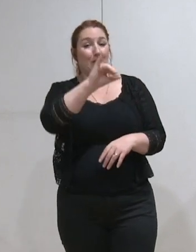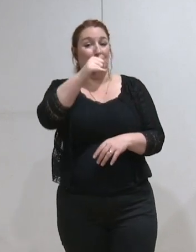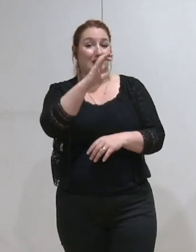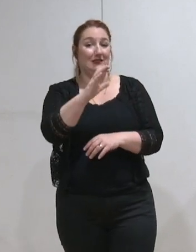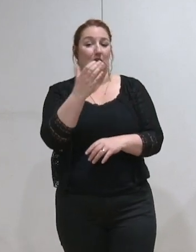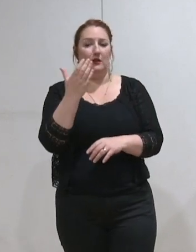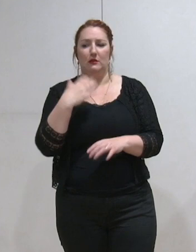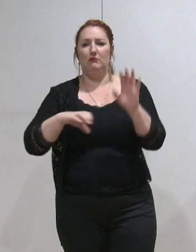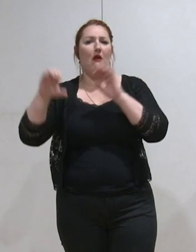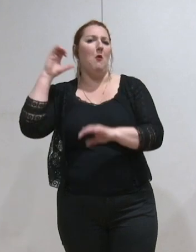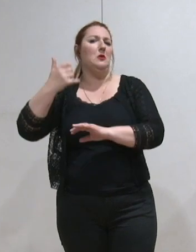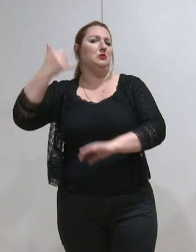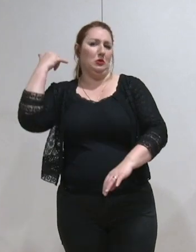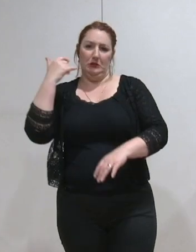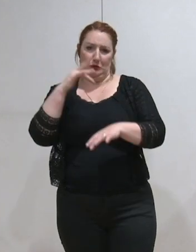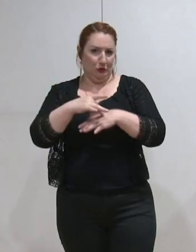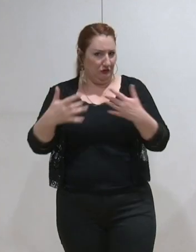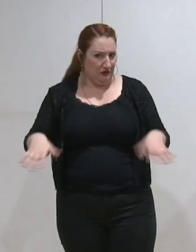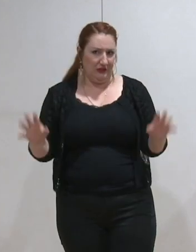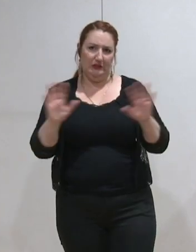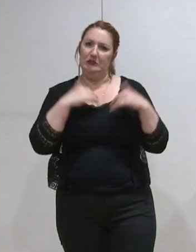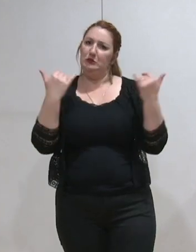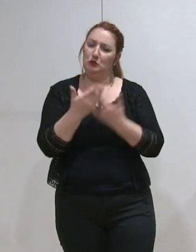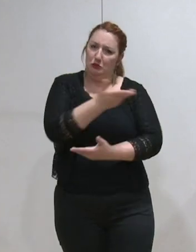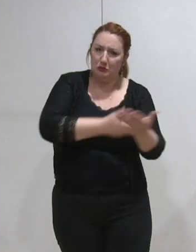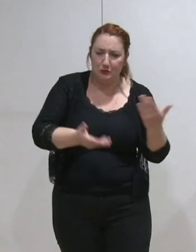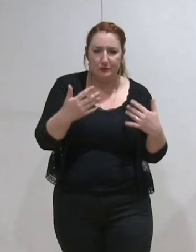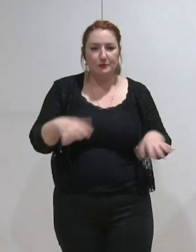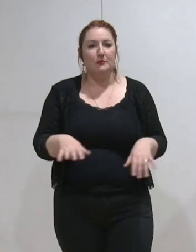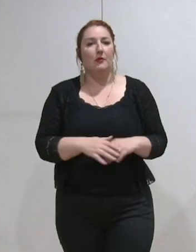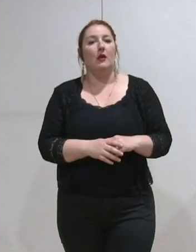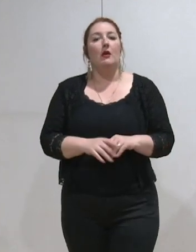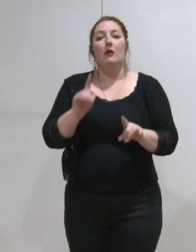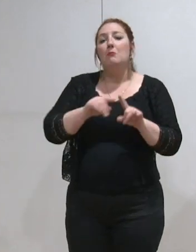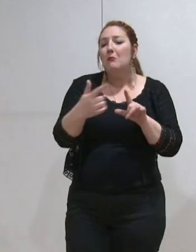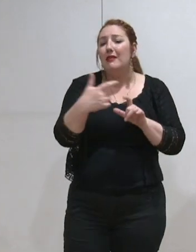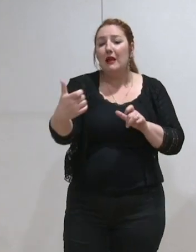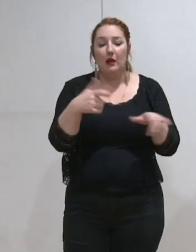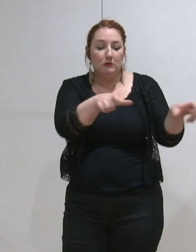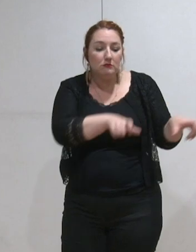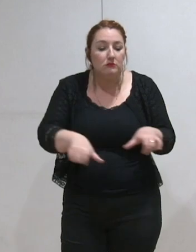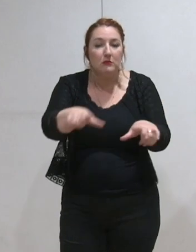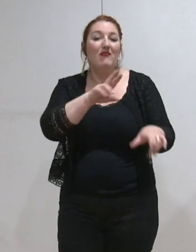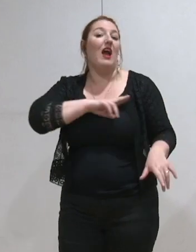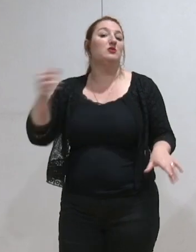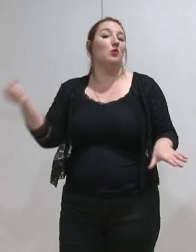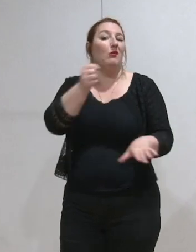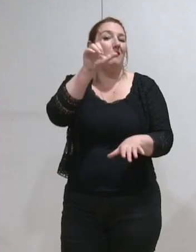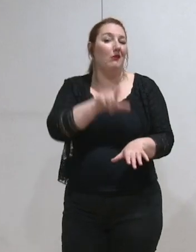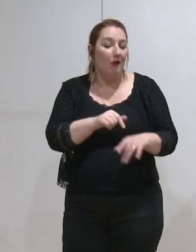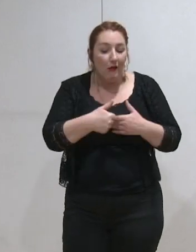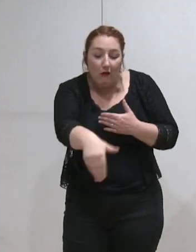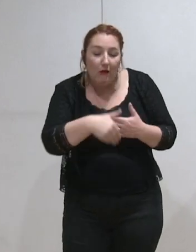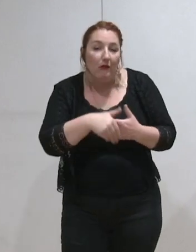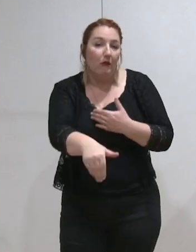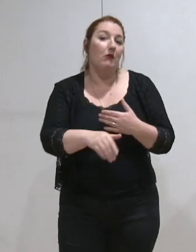dernière l'identification du matériel aura lieu en présence des assureurs dans les prochains jours de même dès dès que